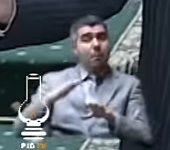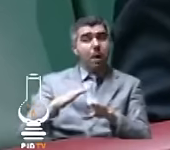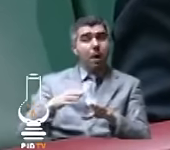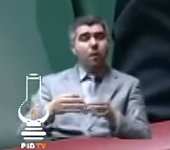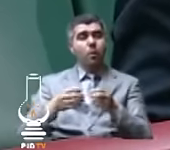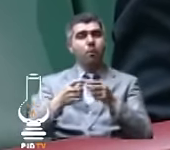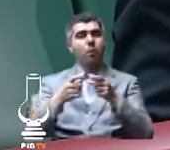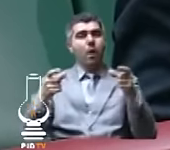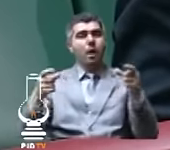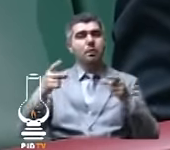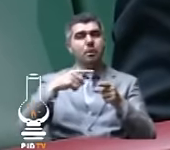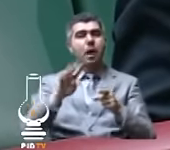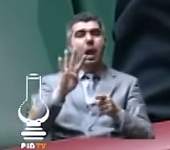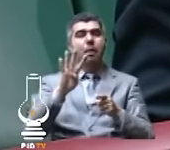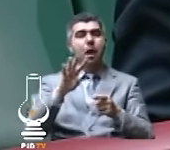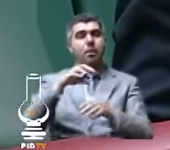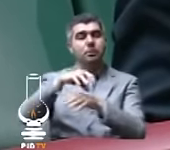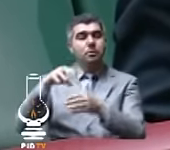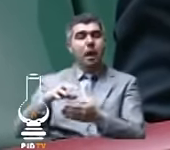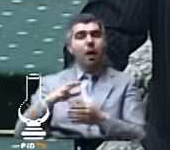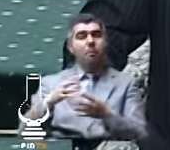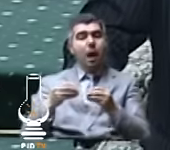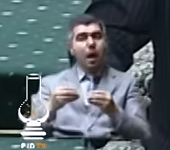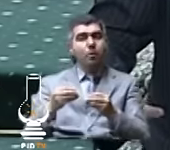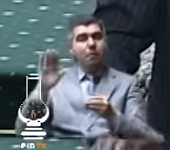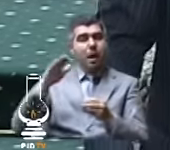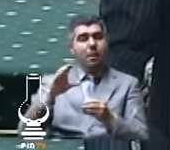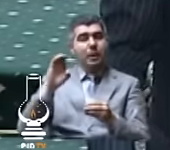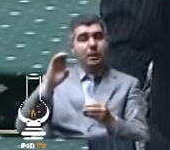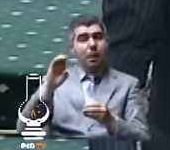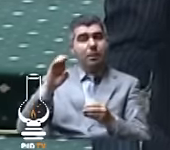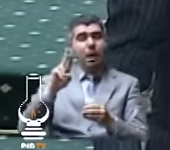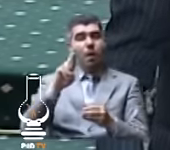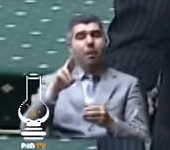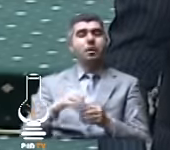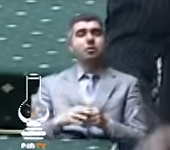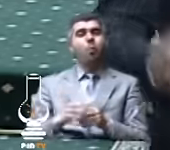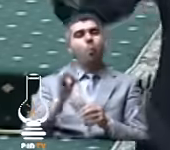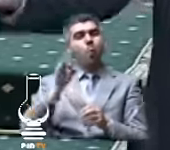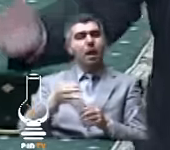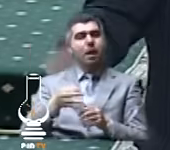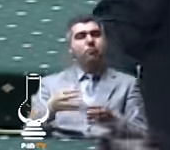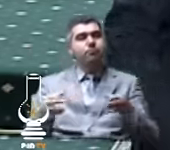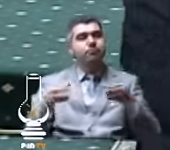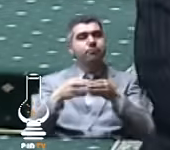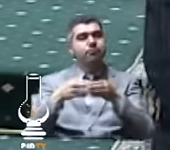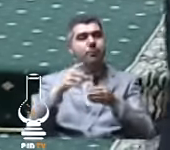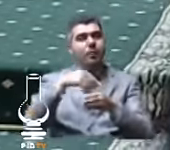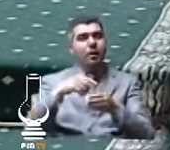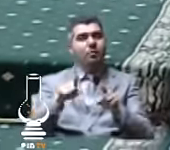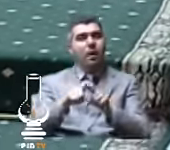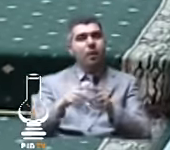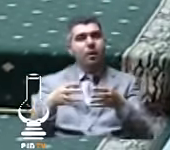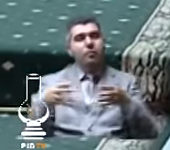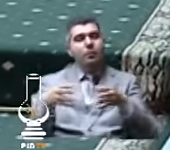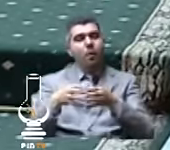التجاري بالخصوص التواصل مع اربعه الجهات، مراكش، بني ملال، الدار البيضاء والرباط، وهذا شيء مهم دون ان نلغي بطبيعه الحال المحاور الاخرى